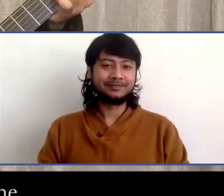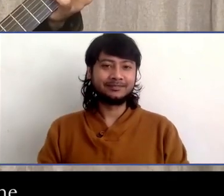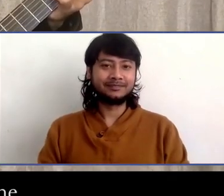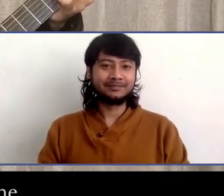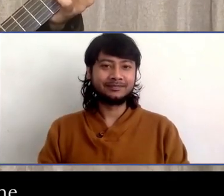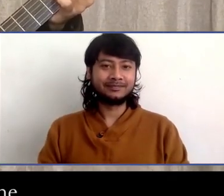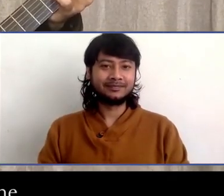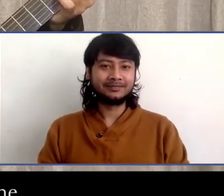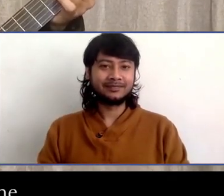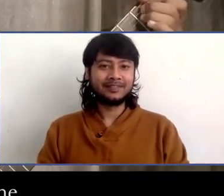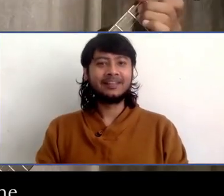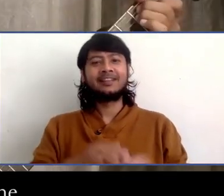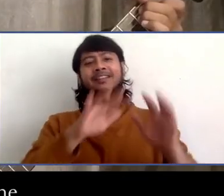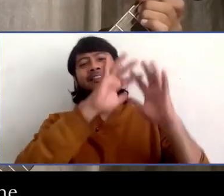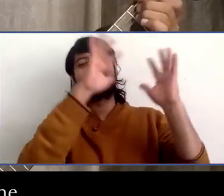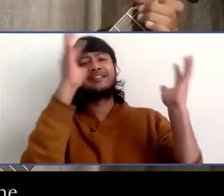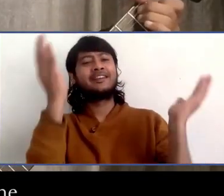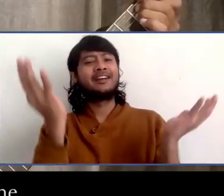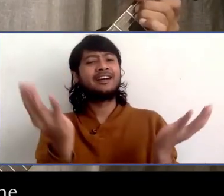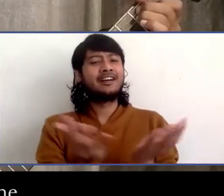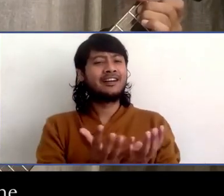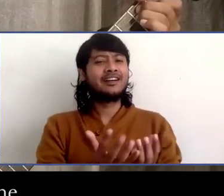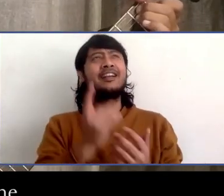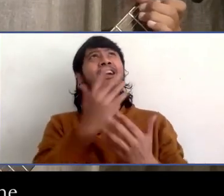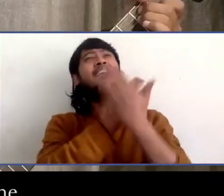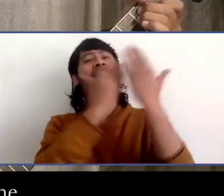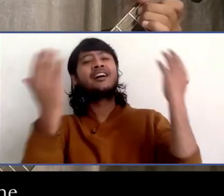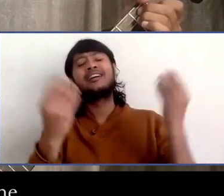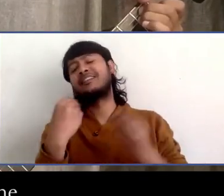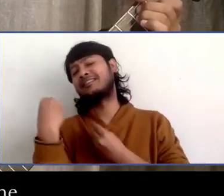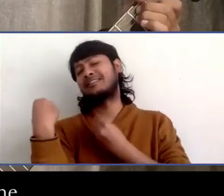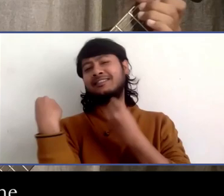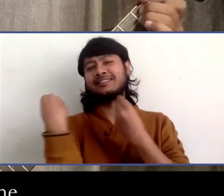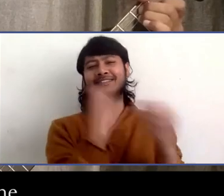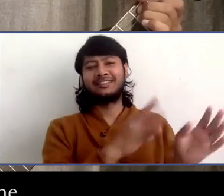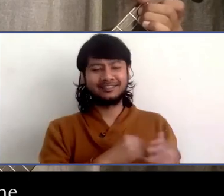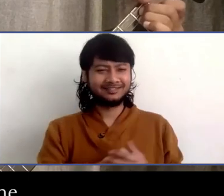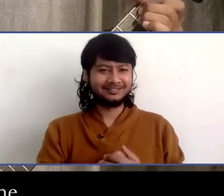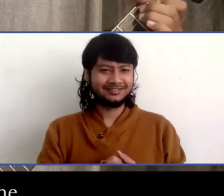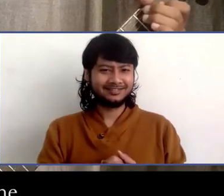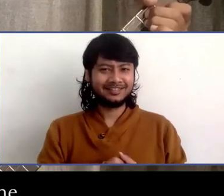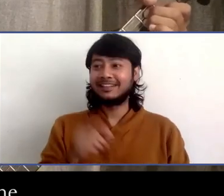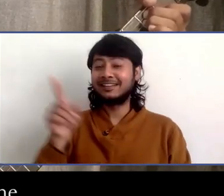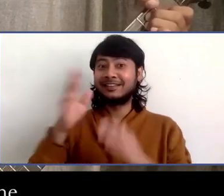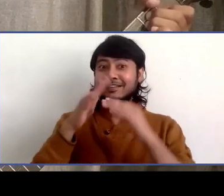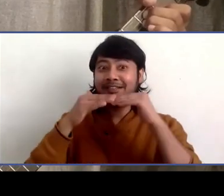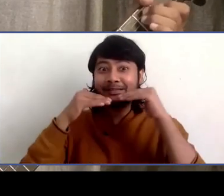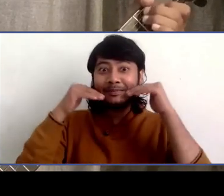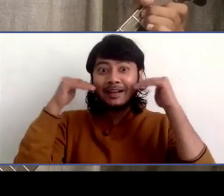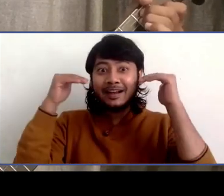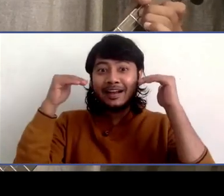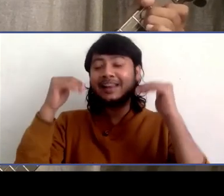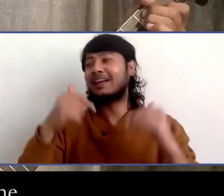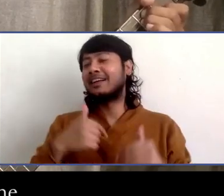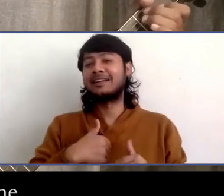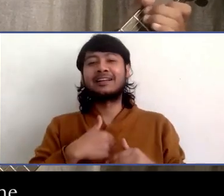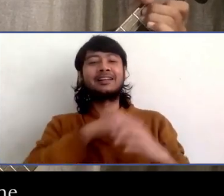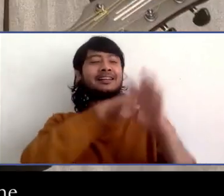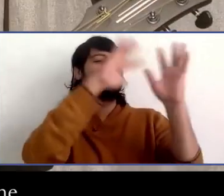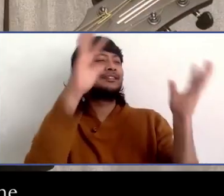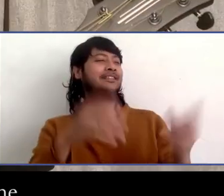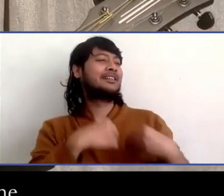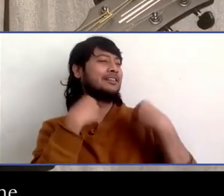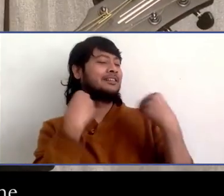वार दो दोनों जहां में तेरी एक मुस्कान पे, मुस्कान पे, मुस्कान वार पे.